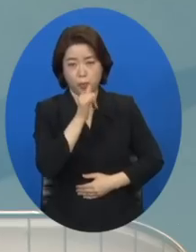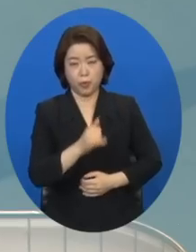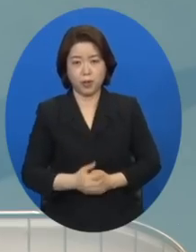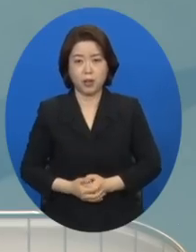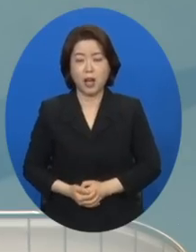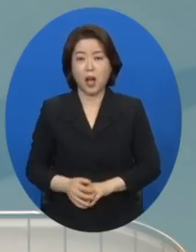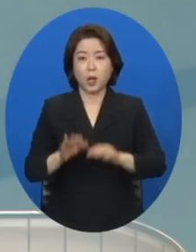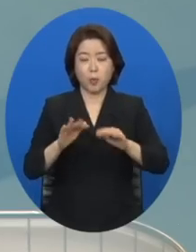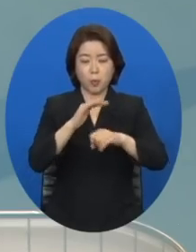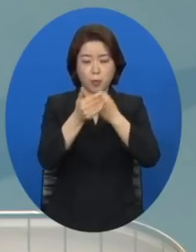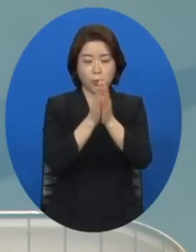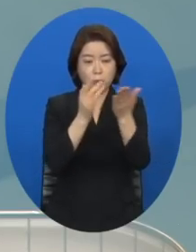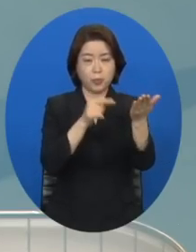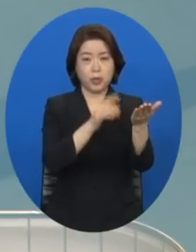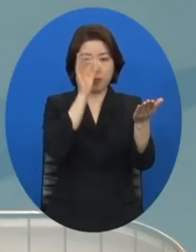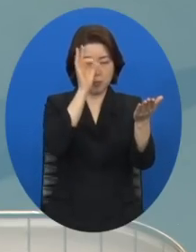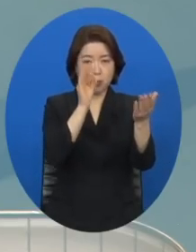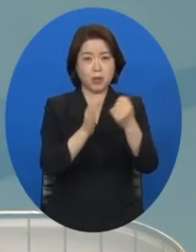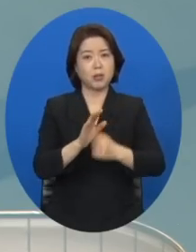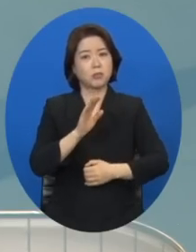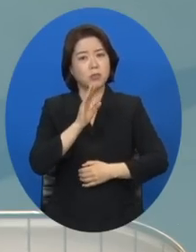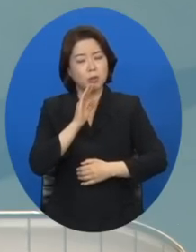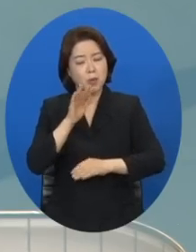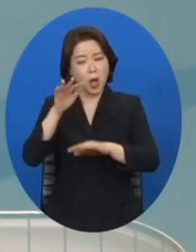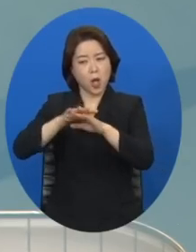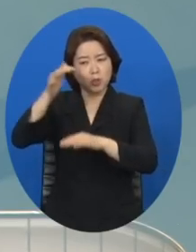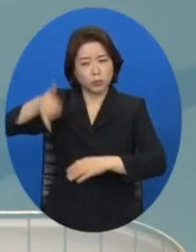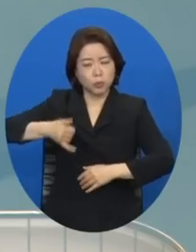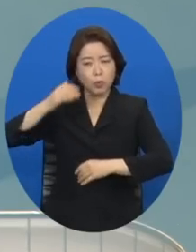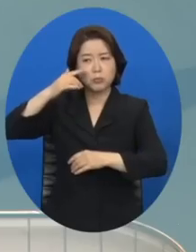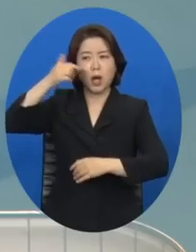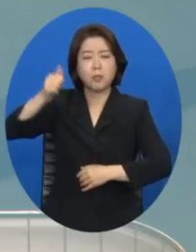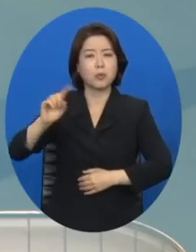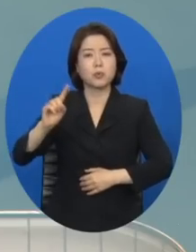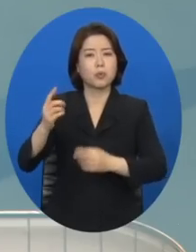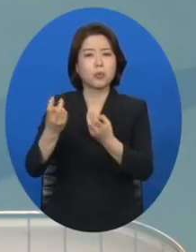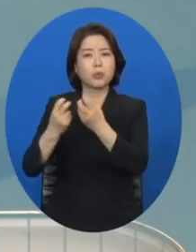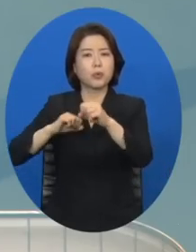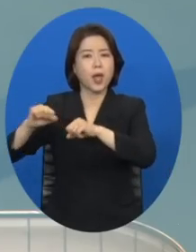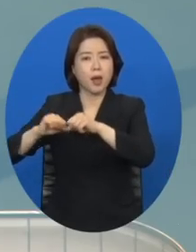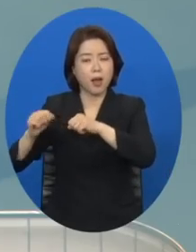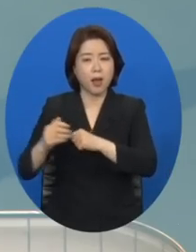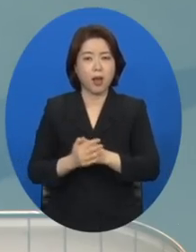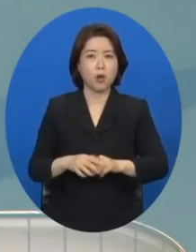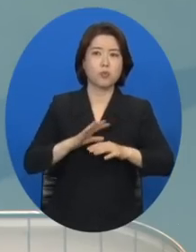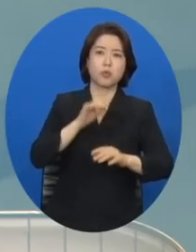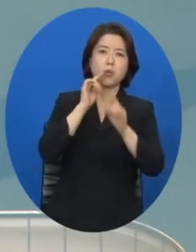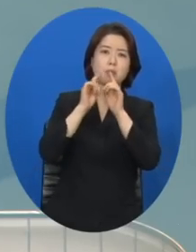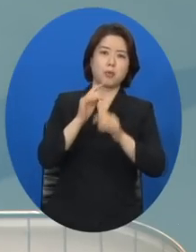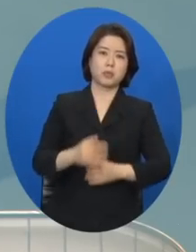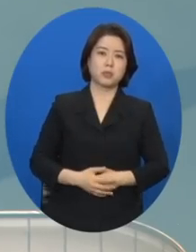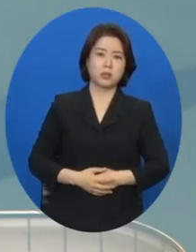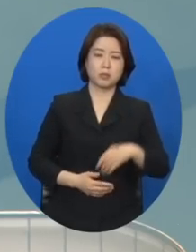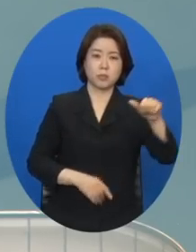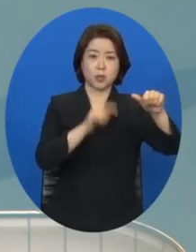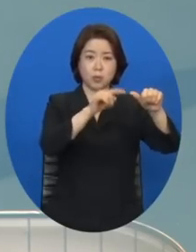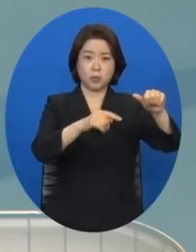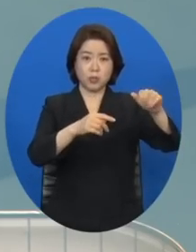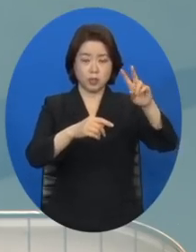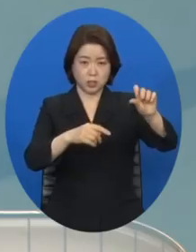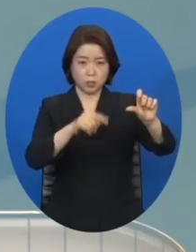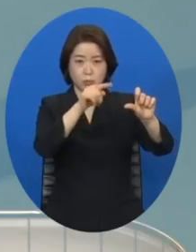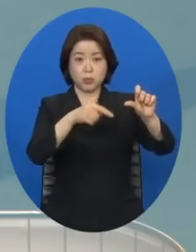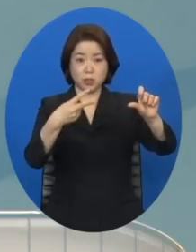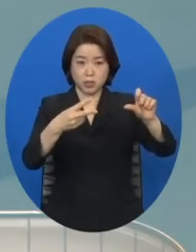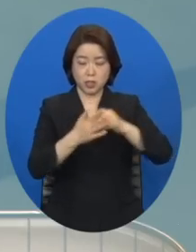오늘 본문에는 그러면 농부인 아버지께서 어떻게 하시는가 두려운 말씀입니다 2절이에요 내게 붙어 있는